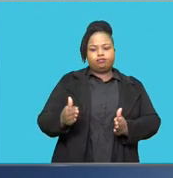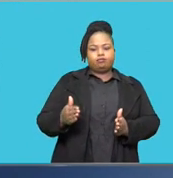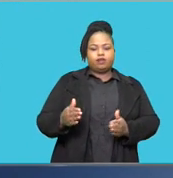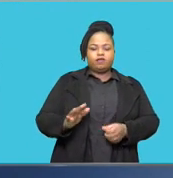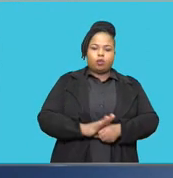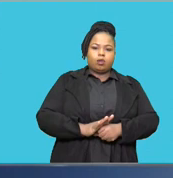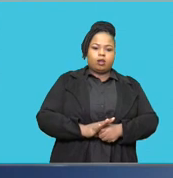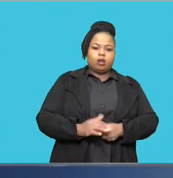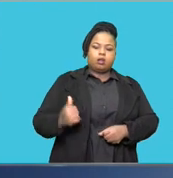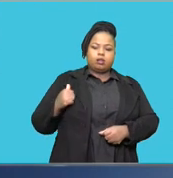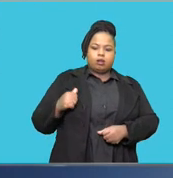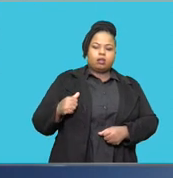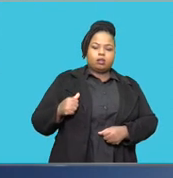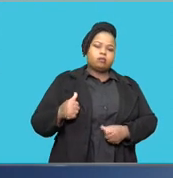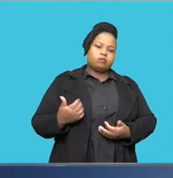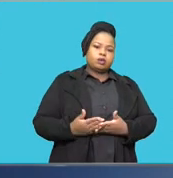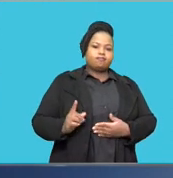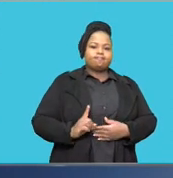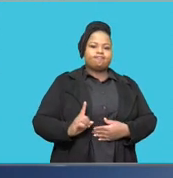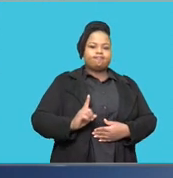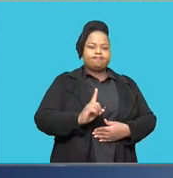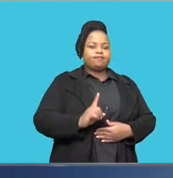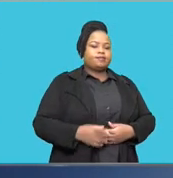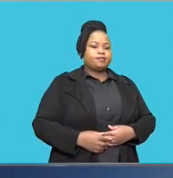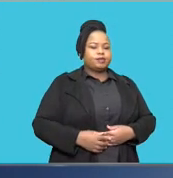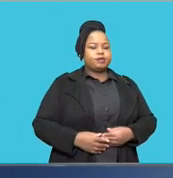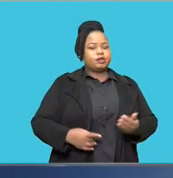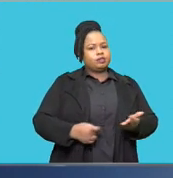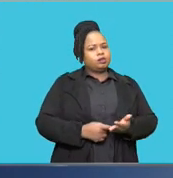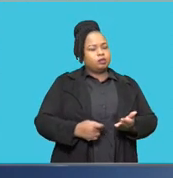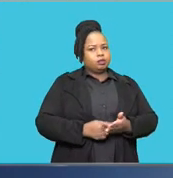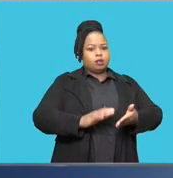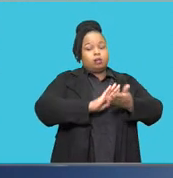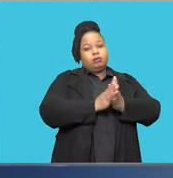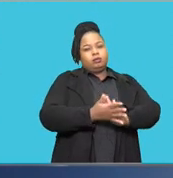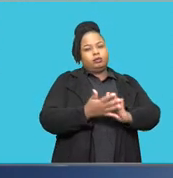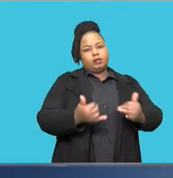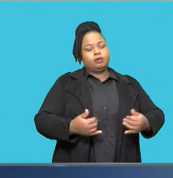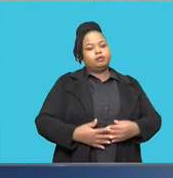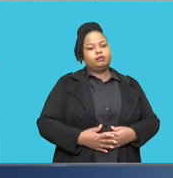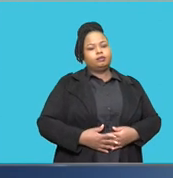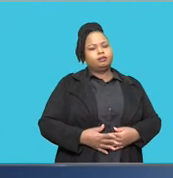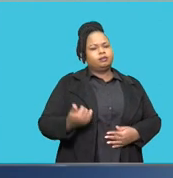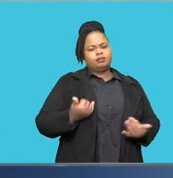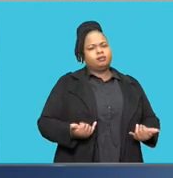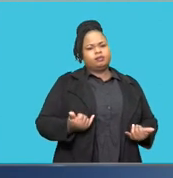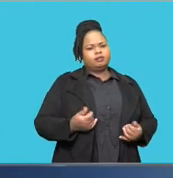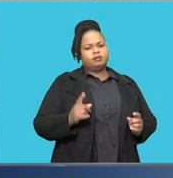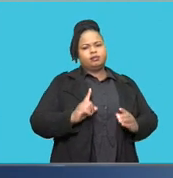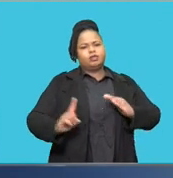ugcwale bese uyahamba ke icharge imoshekile manje then angisakwazi